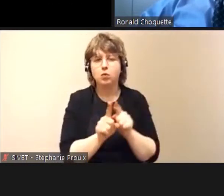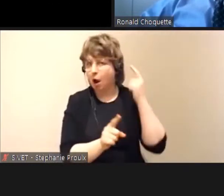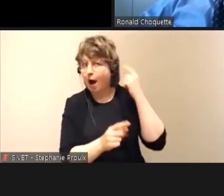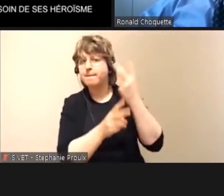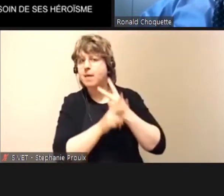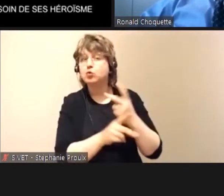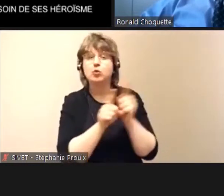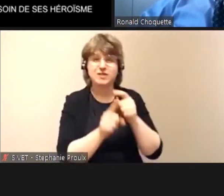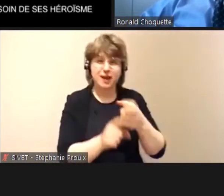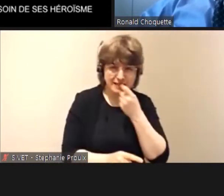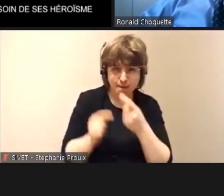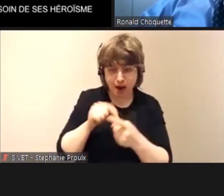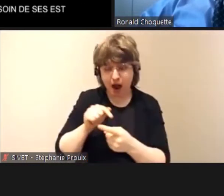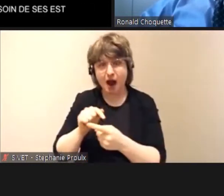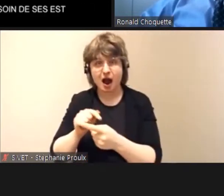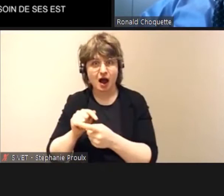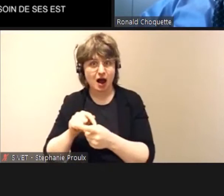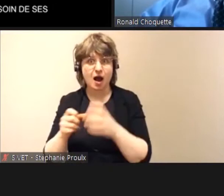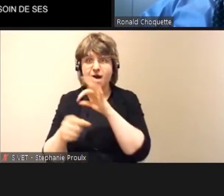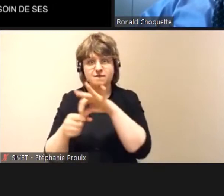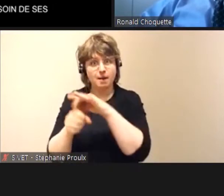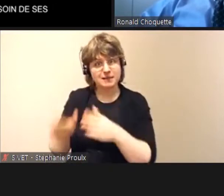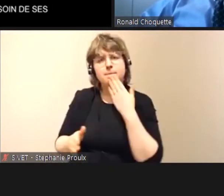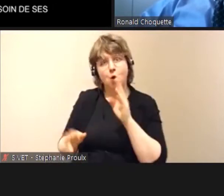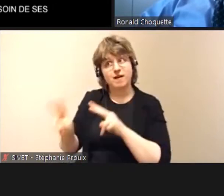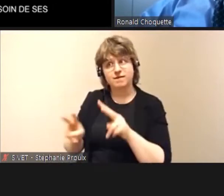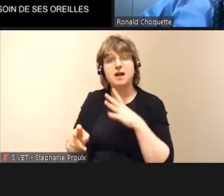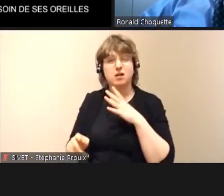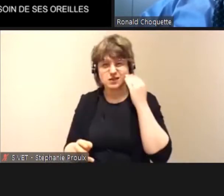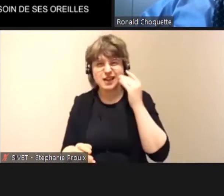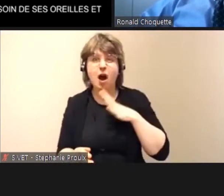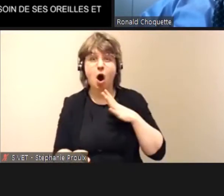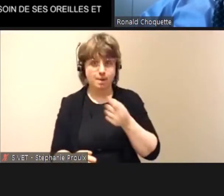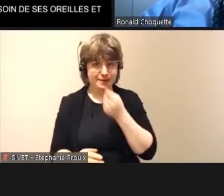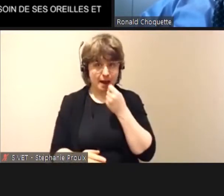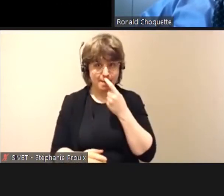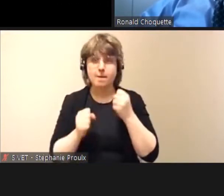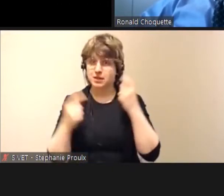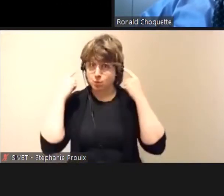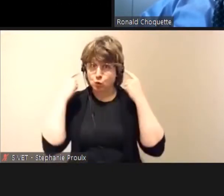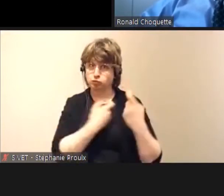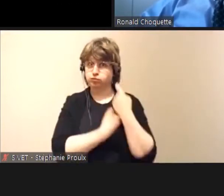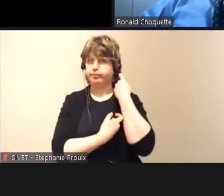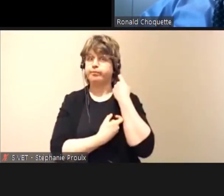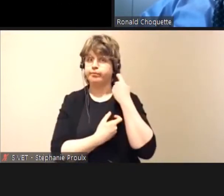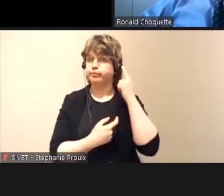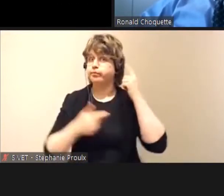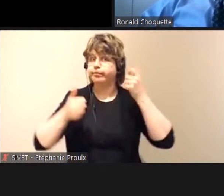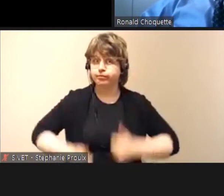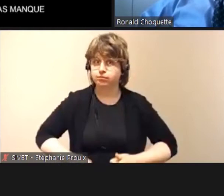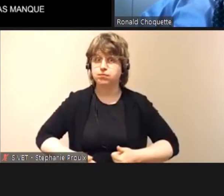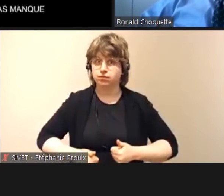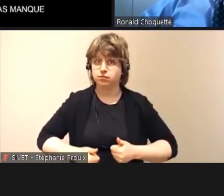les médicaments qu'on prend, d'en parler à notre pharmacien, parce qu'il y a certains médicaments qui peuvent endommager l'ouïe de façon